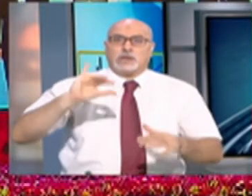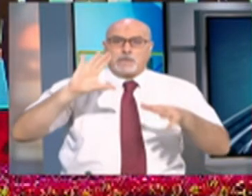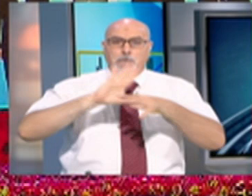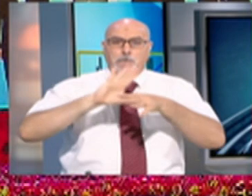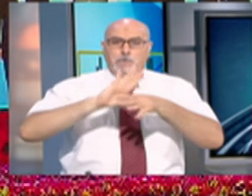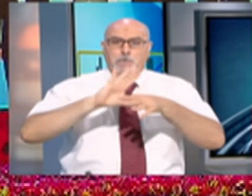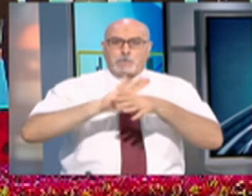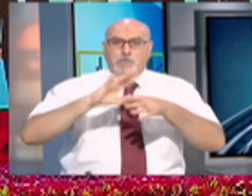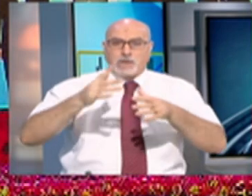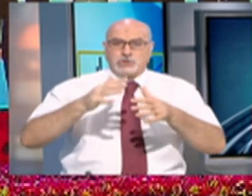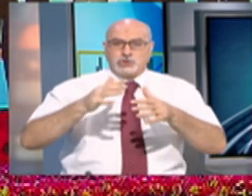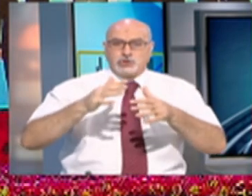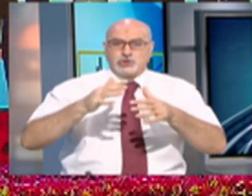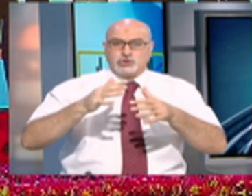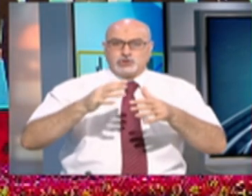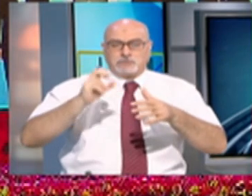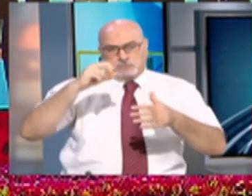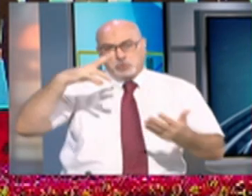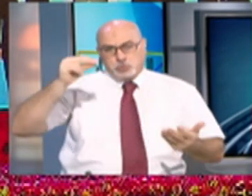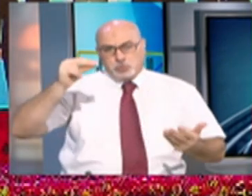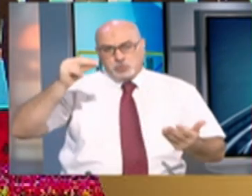افتراضية مع المشاركين.